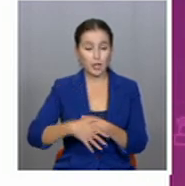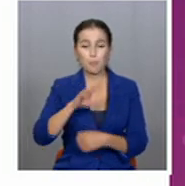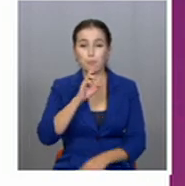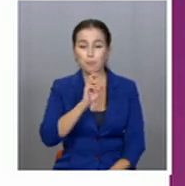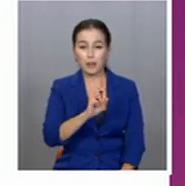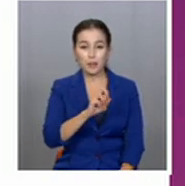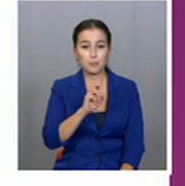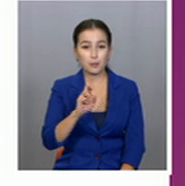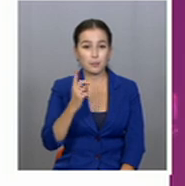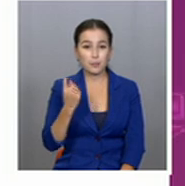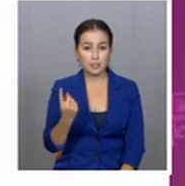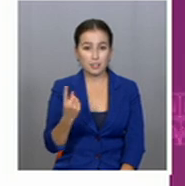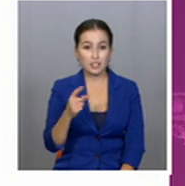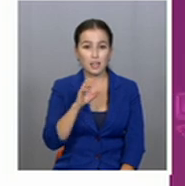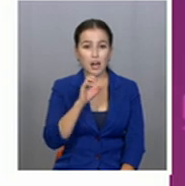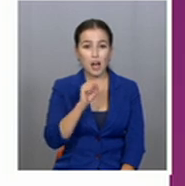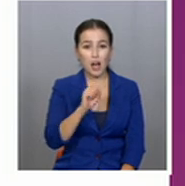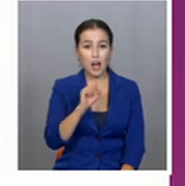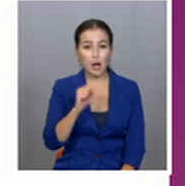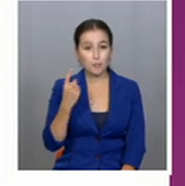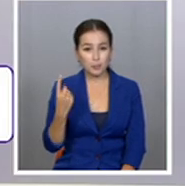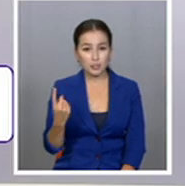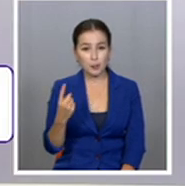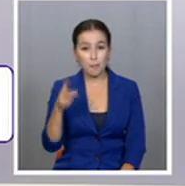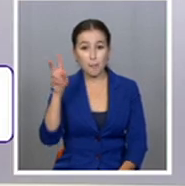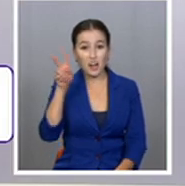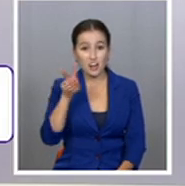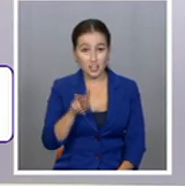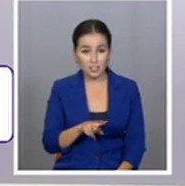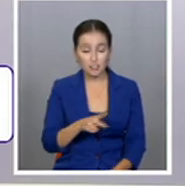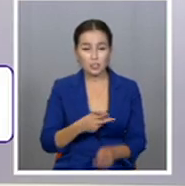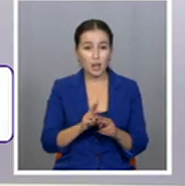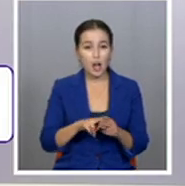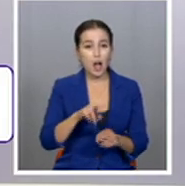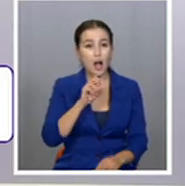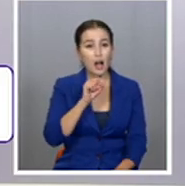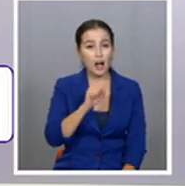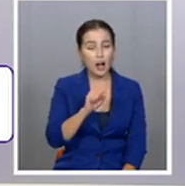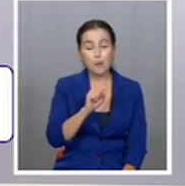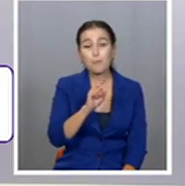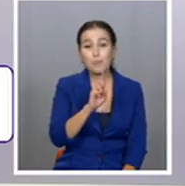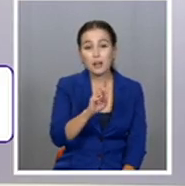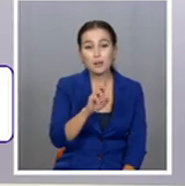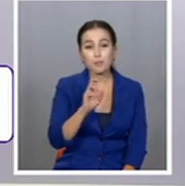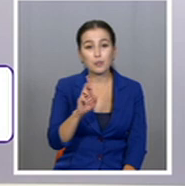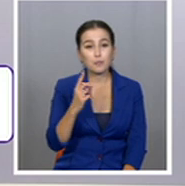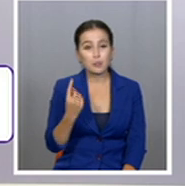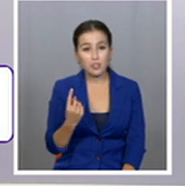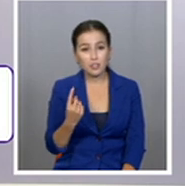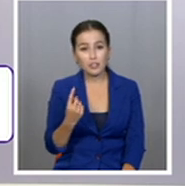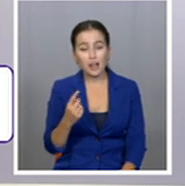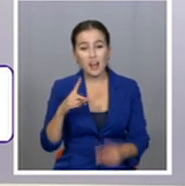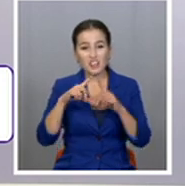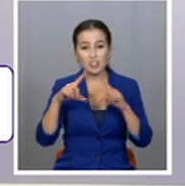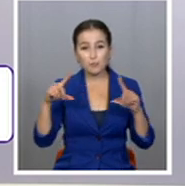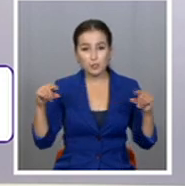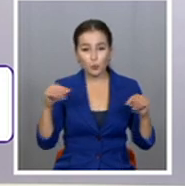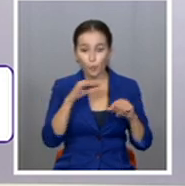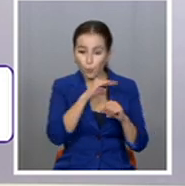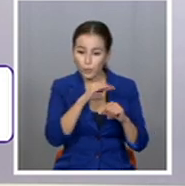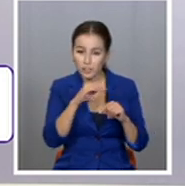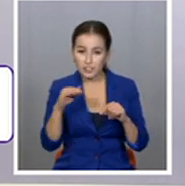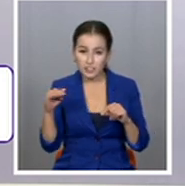А, А1 мен С, С1-ге параллель болғандықтан, Б, Б1 бұл трапецияның ортасызығы болады.